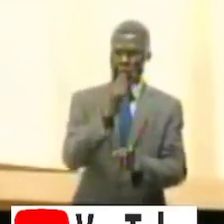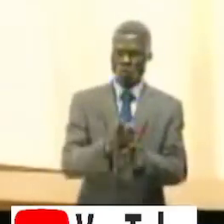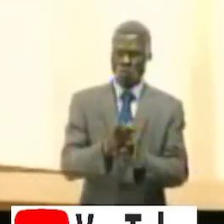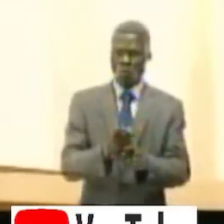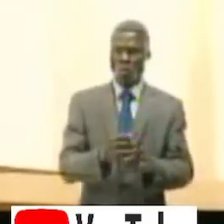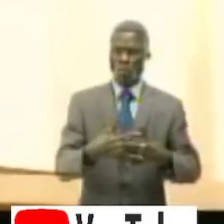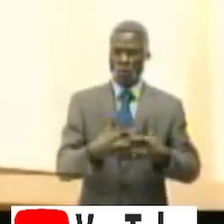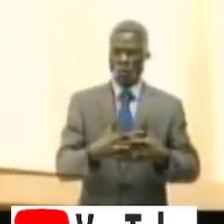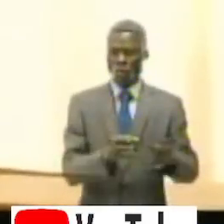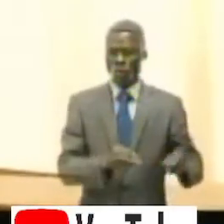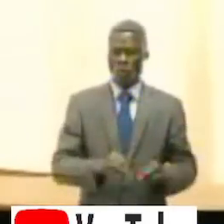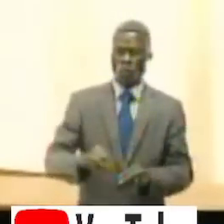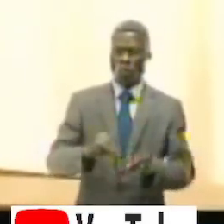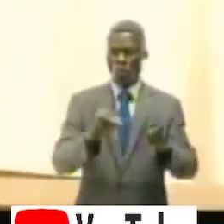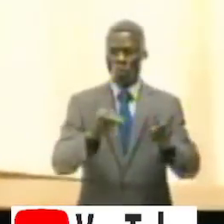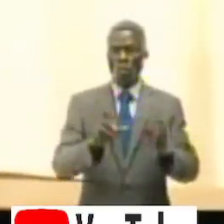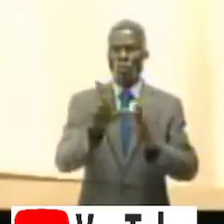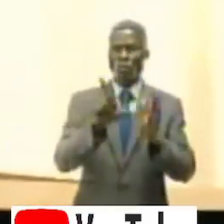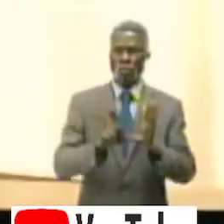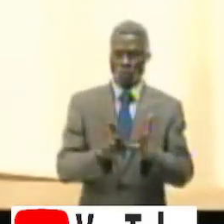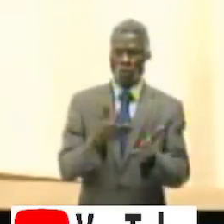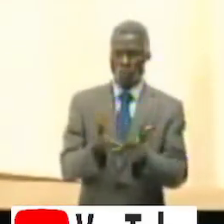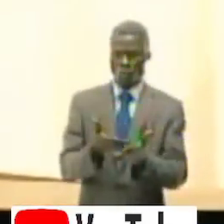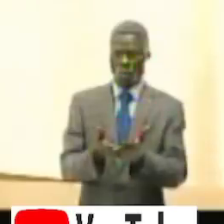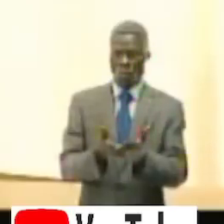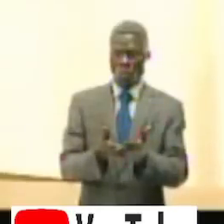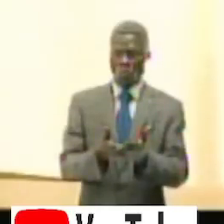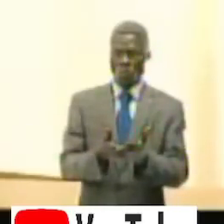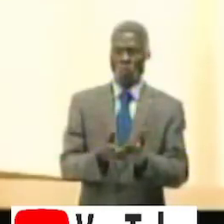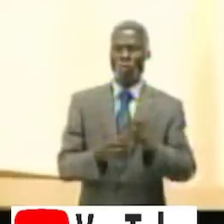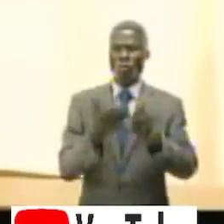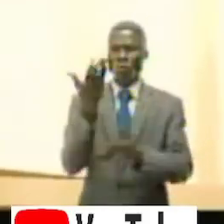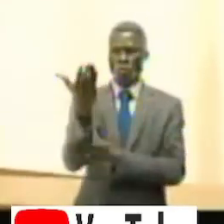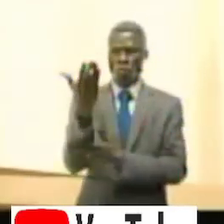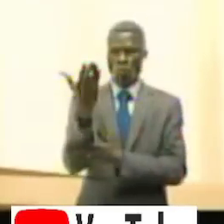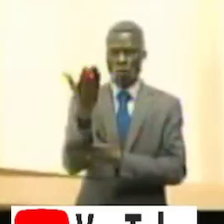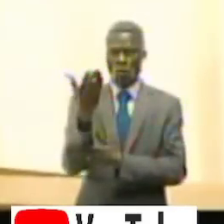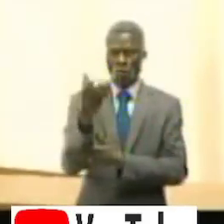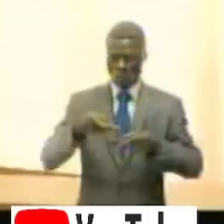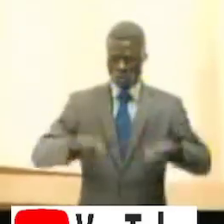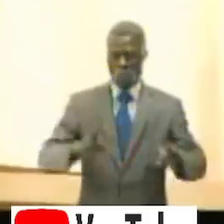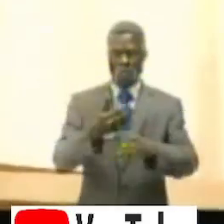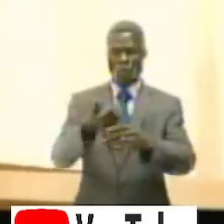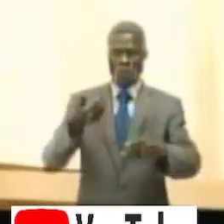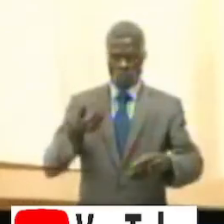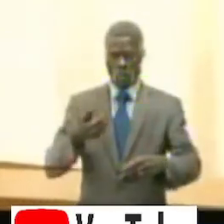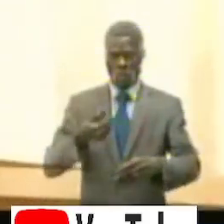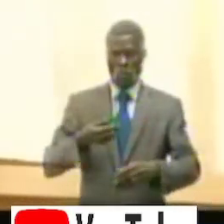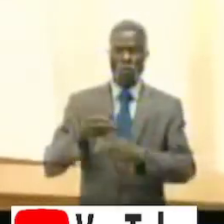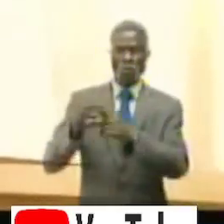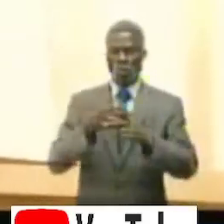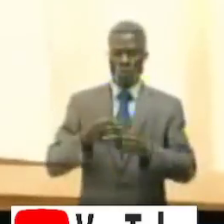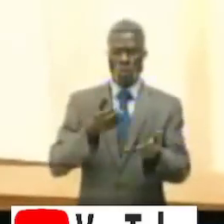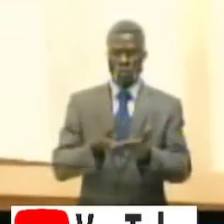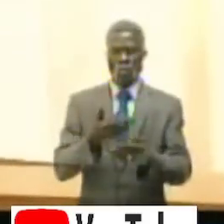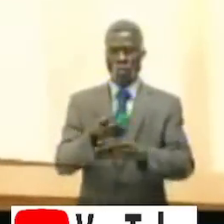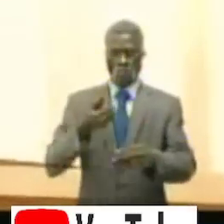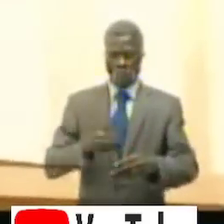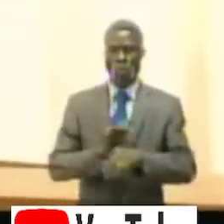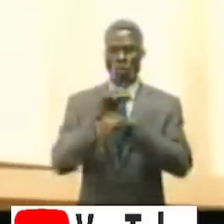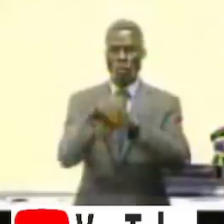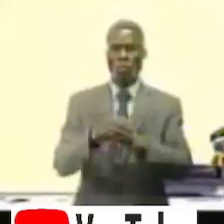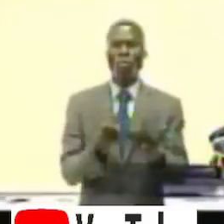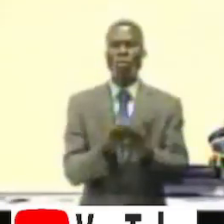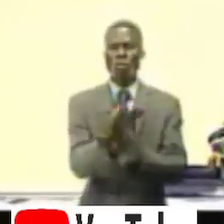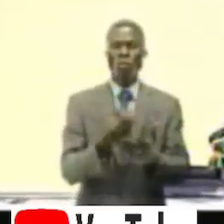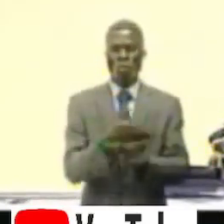de procédure et les règlements intérieurs respectifs. Solliciter l'autorisation préalable du comité de supervision avant d'engager les